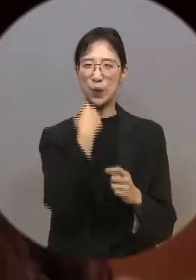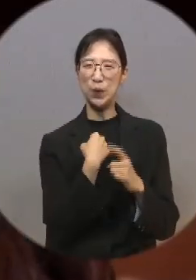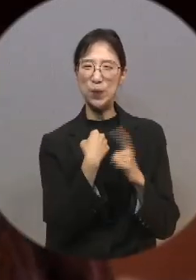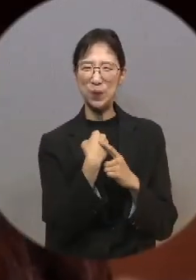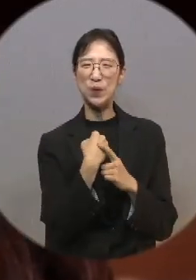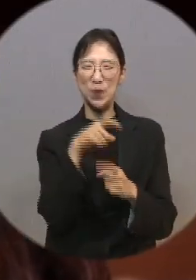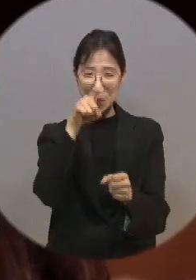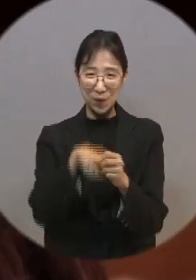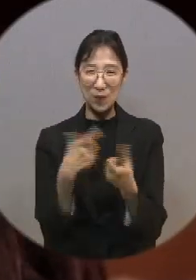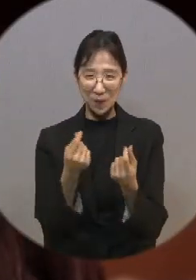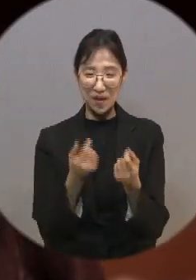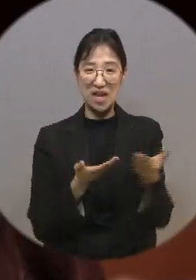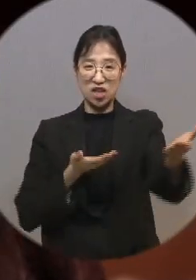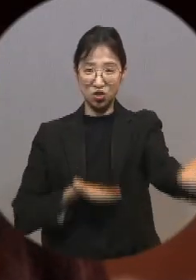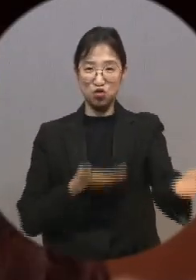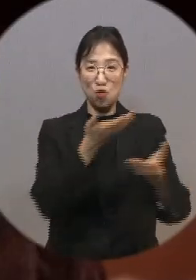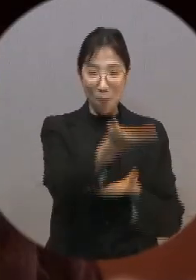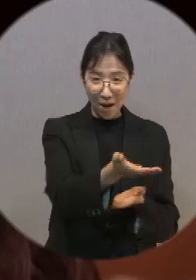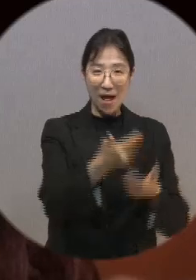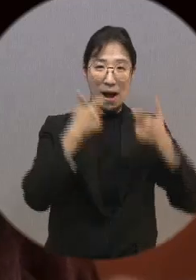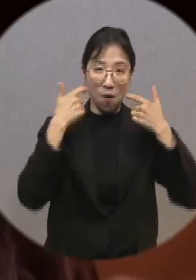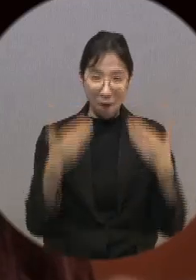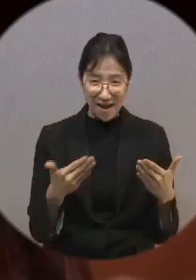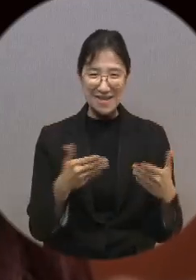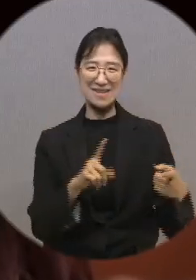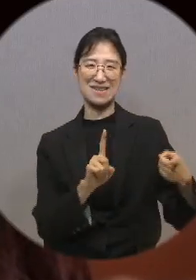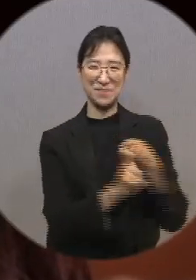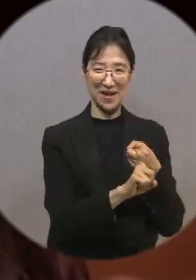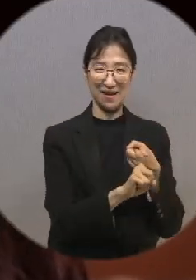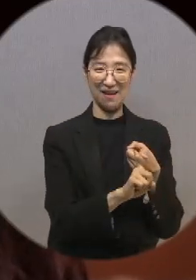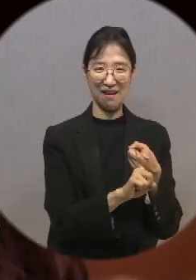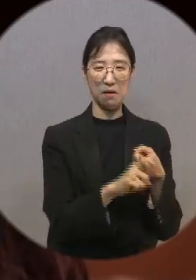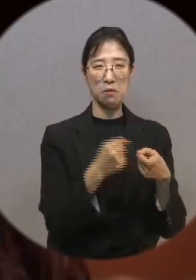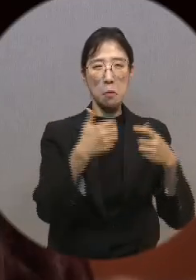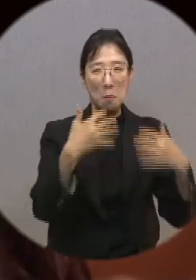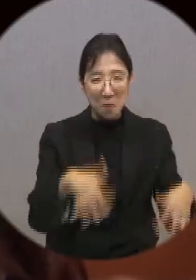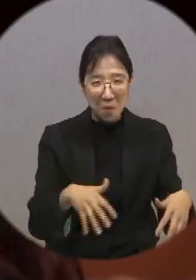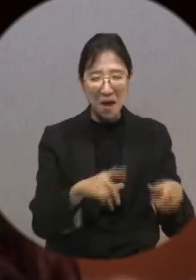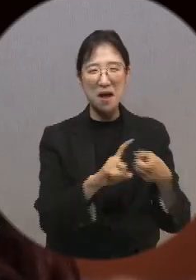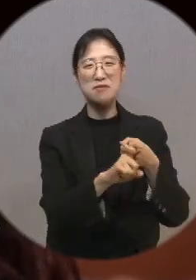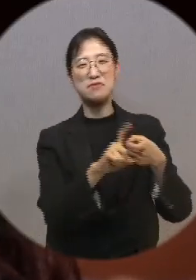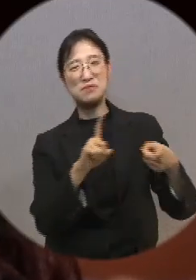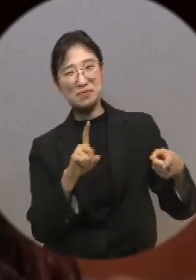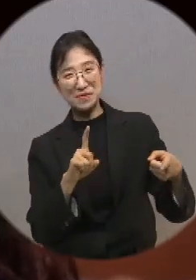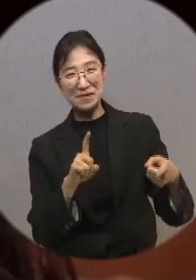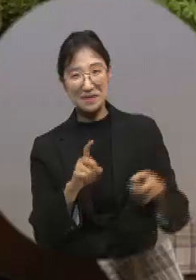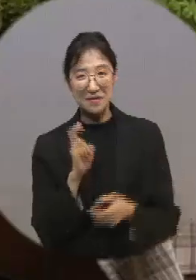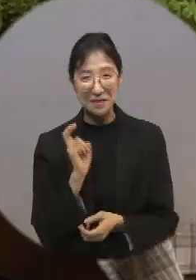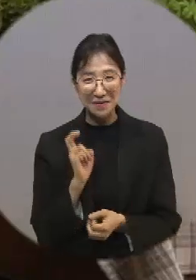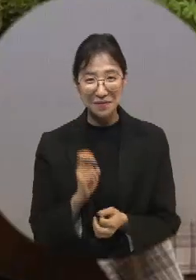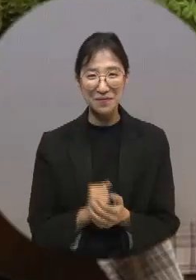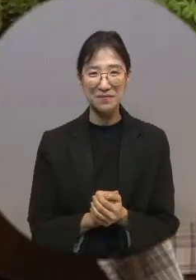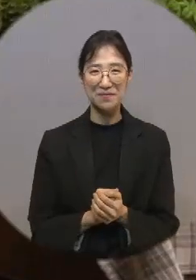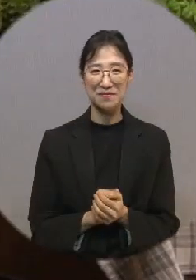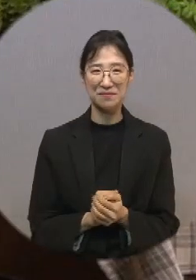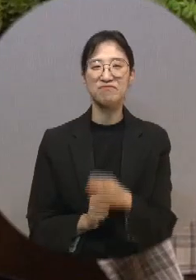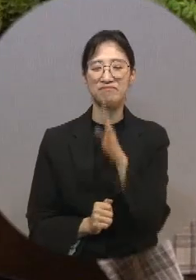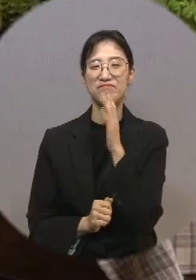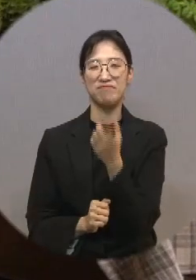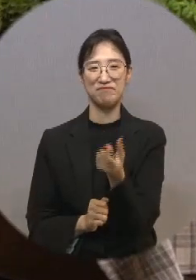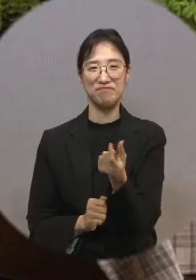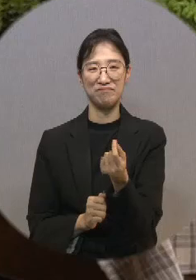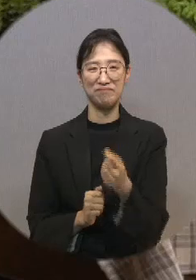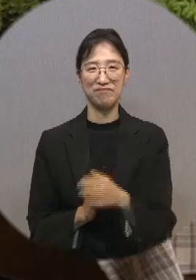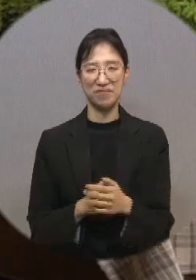얘기하면은 그 주고받을 것이 확실하면 끈끈해지지만 그것이 느슨해지면은 또 느슨해질 수 있는 그런 관계 아닐까요? 네, 네. 맞습니다. 그러니까